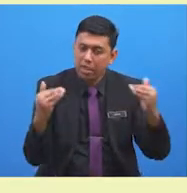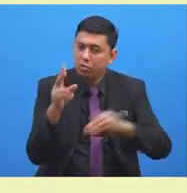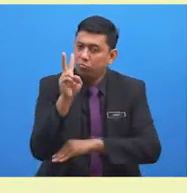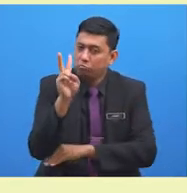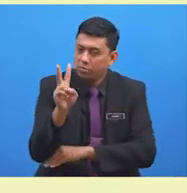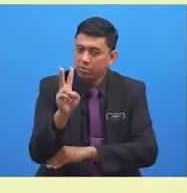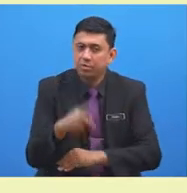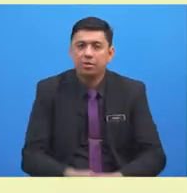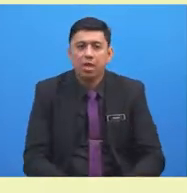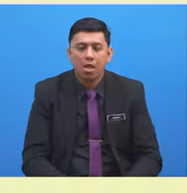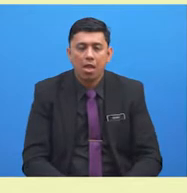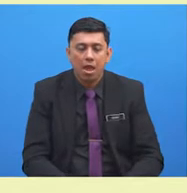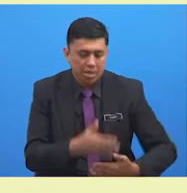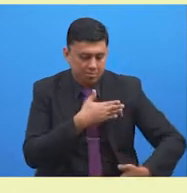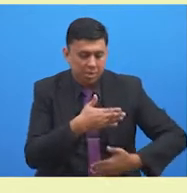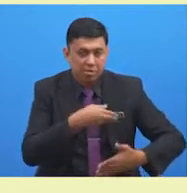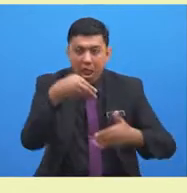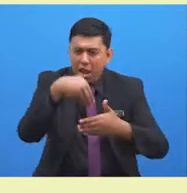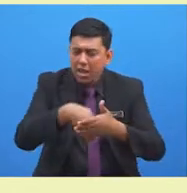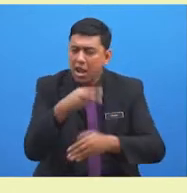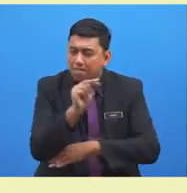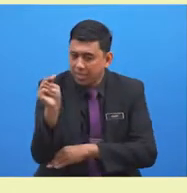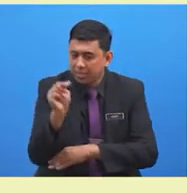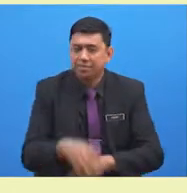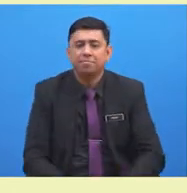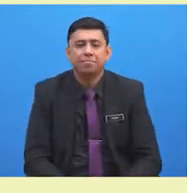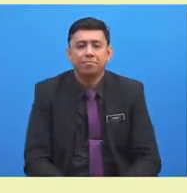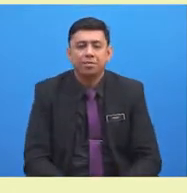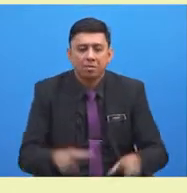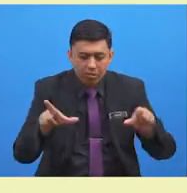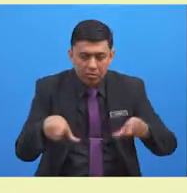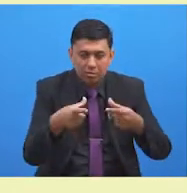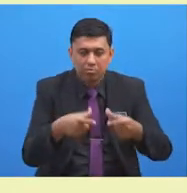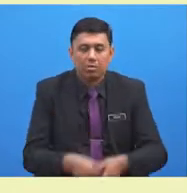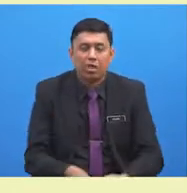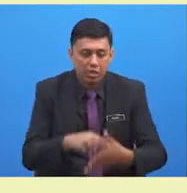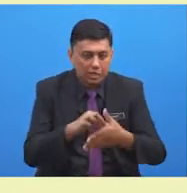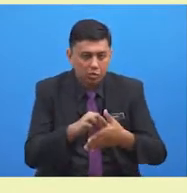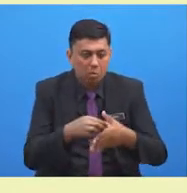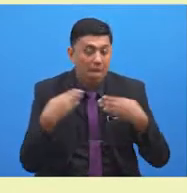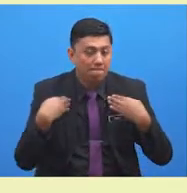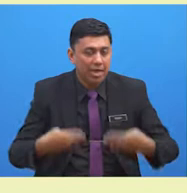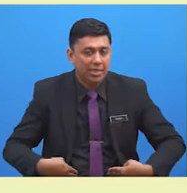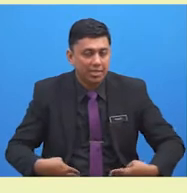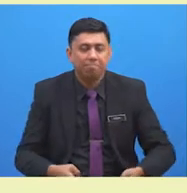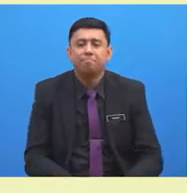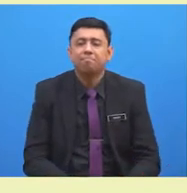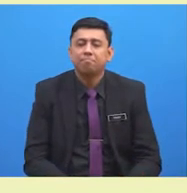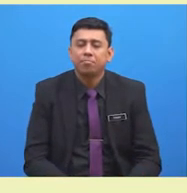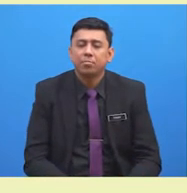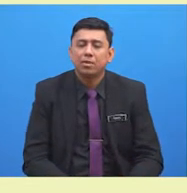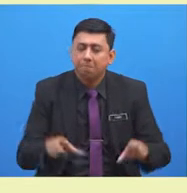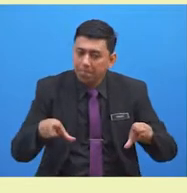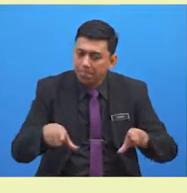Fasa seterusnya ialah respirasi dalaman. Respirasi dalaman berlaku di tisu badan.